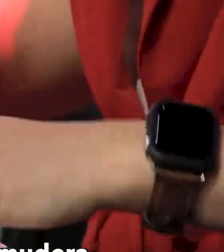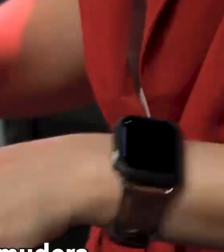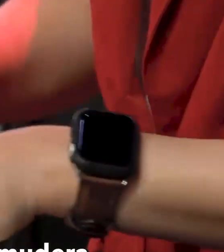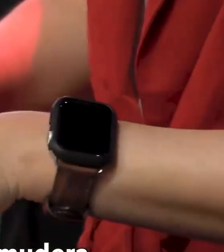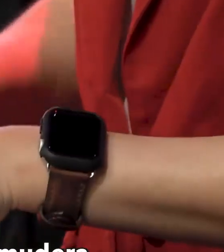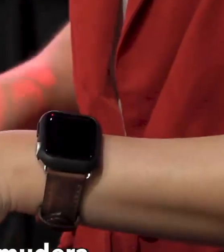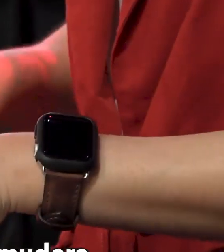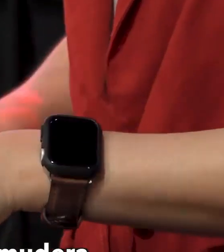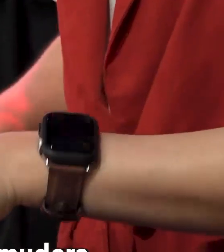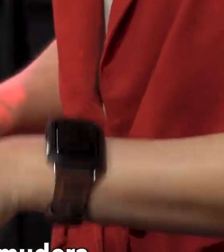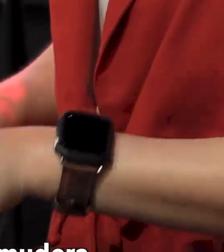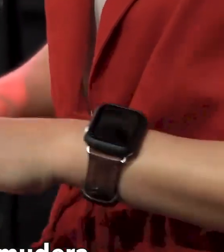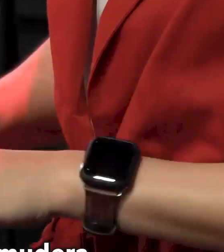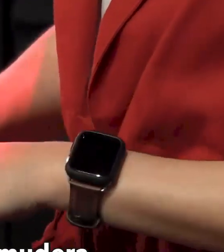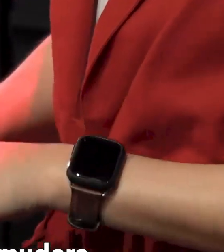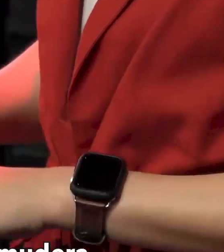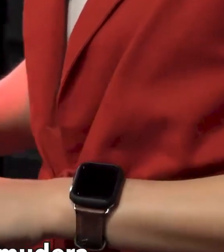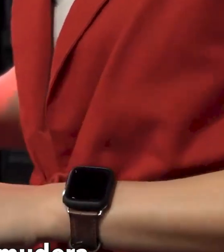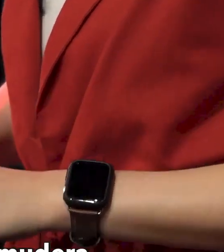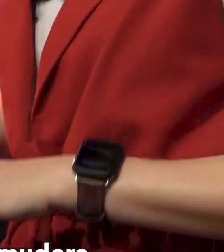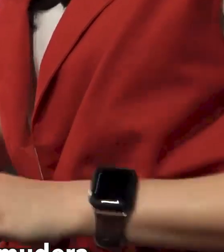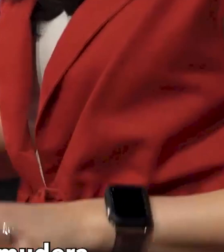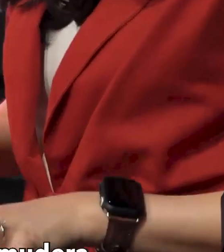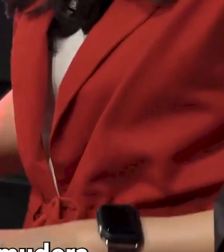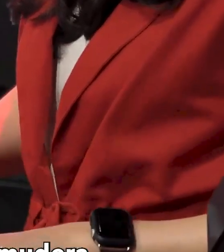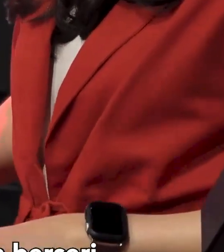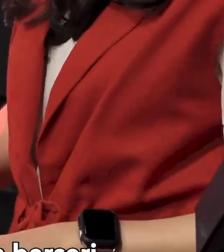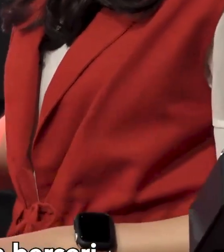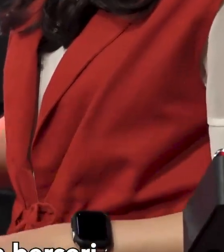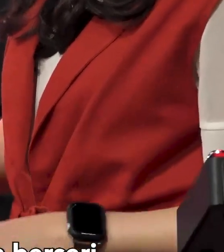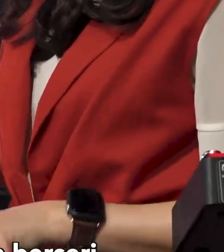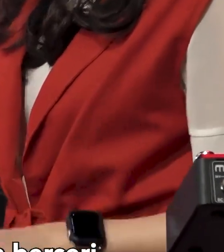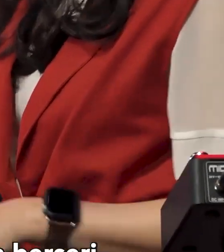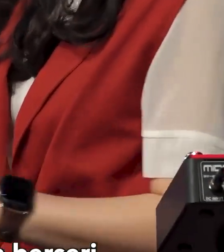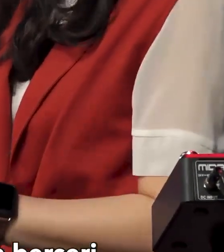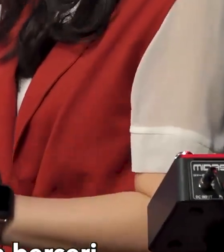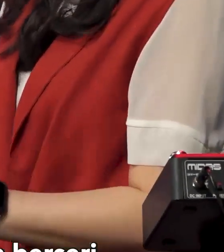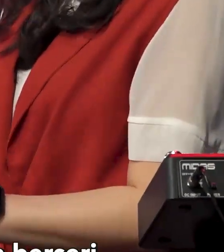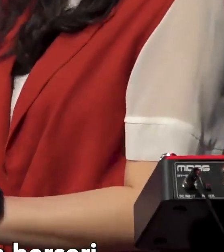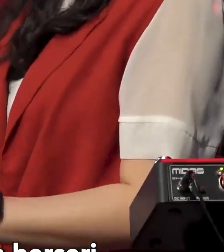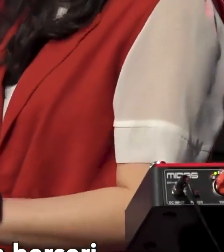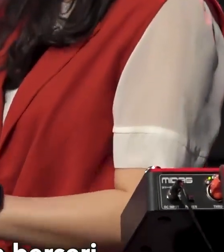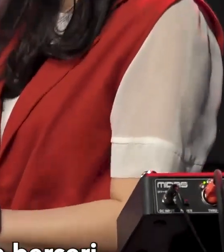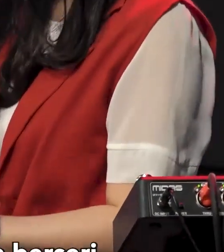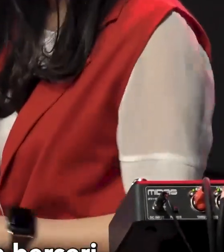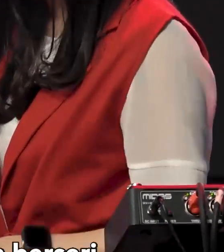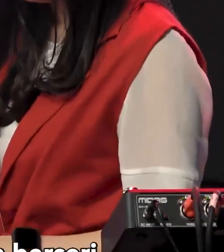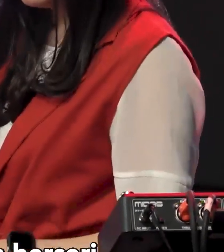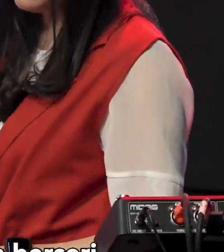bagai jamrud di antara samudra, simfoni